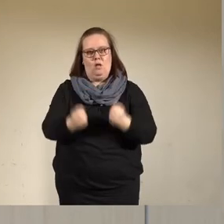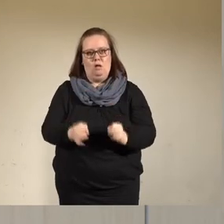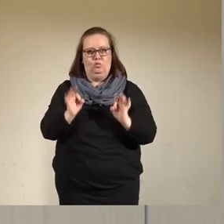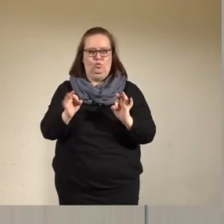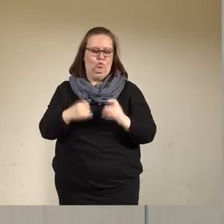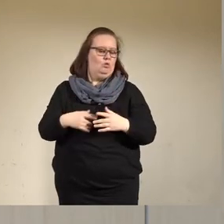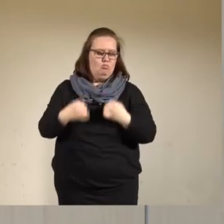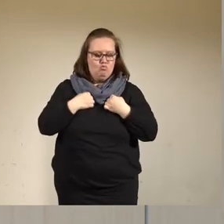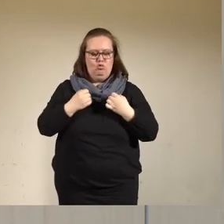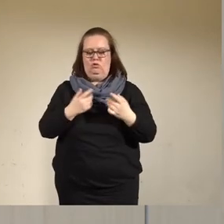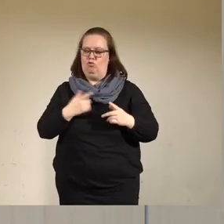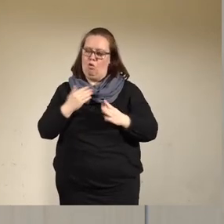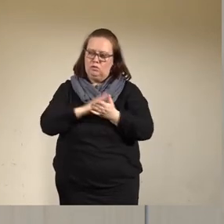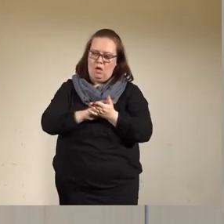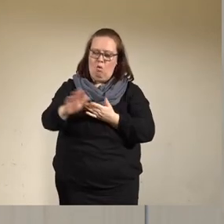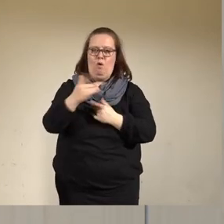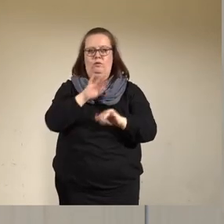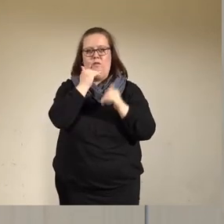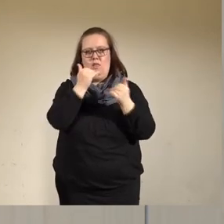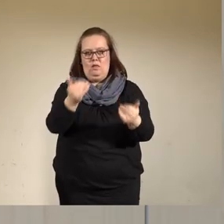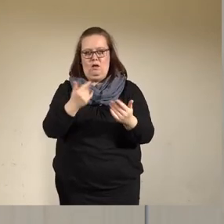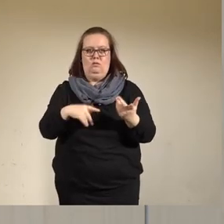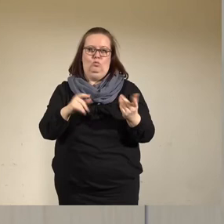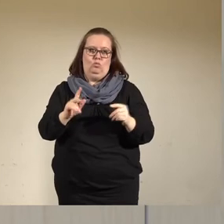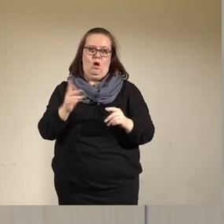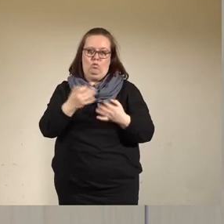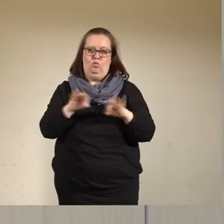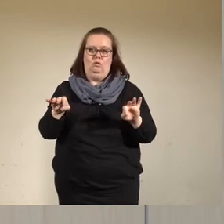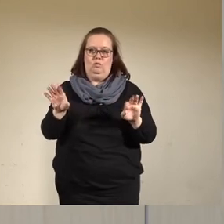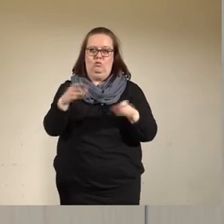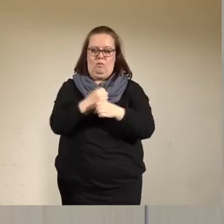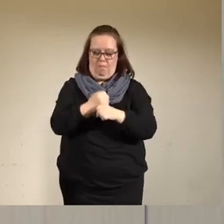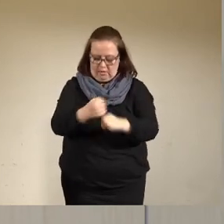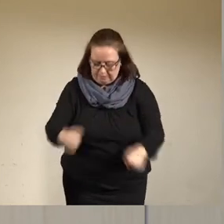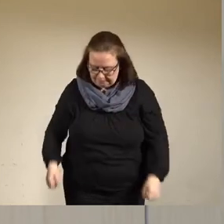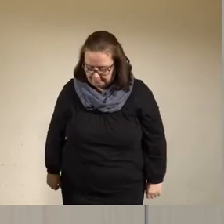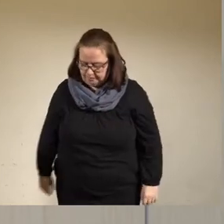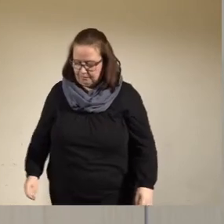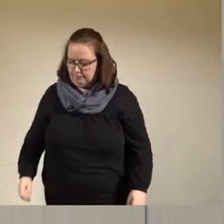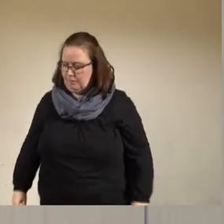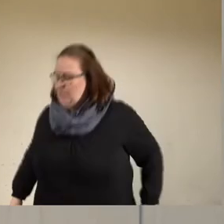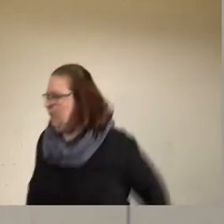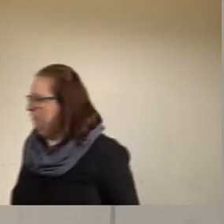und seriös und dafür gebührt vielen Dank und auf eine gute Verabschiedung.